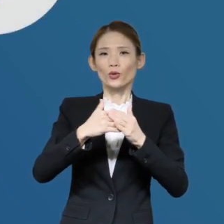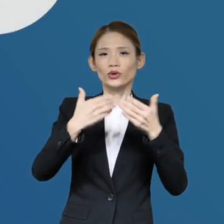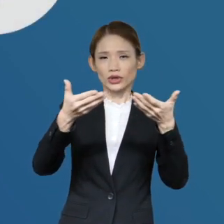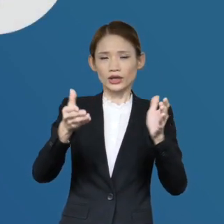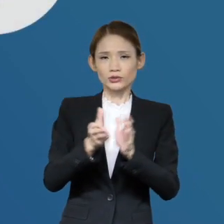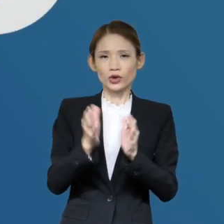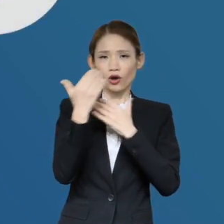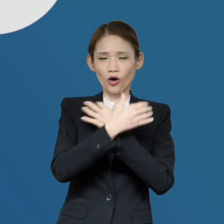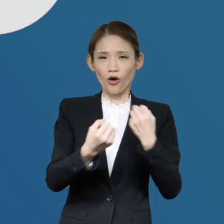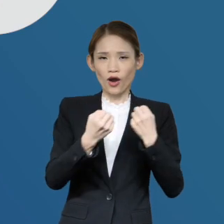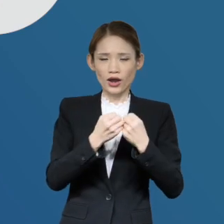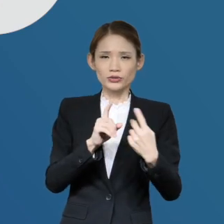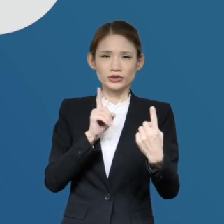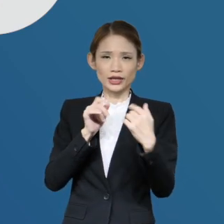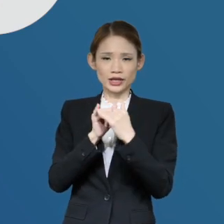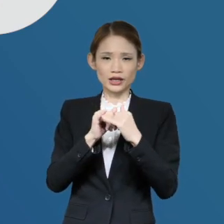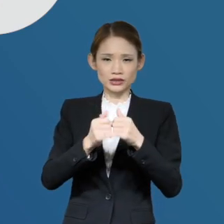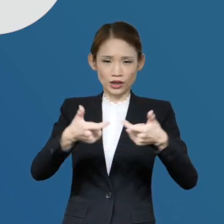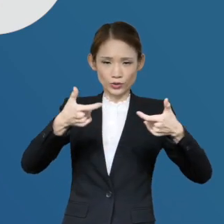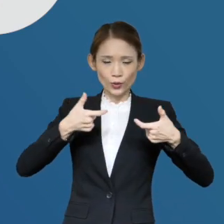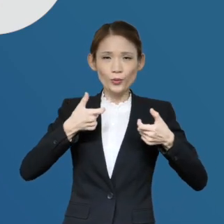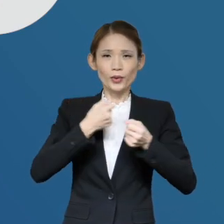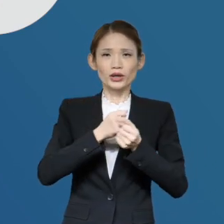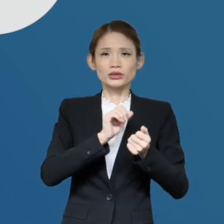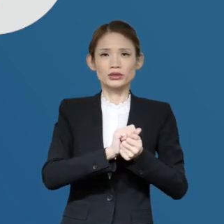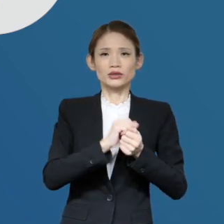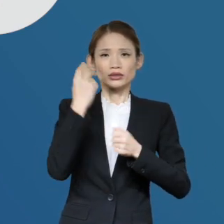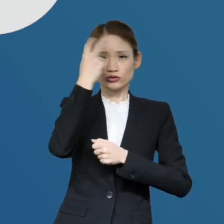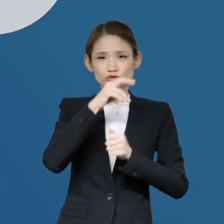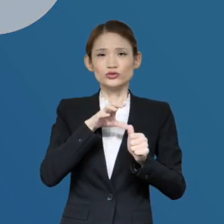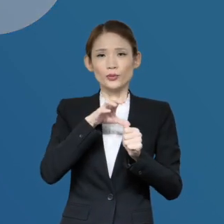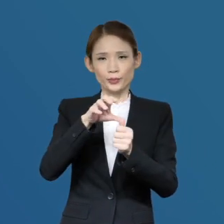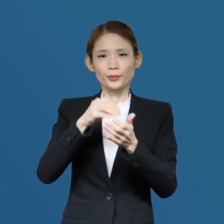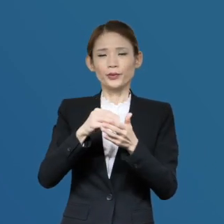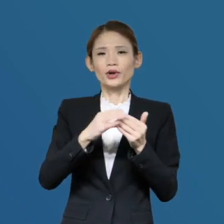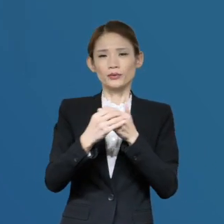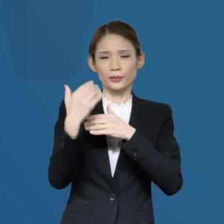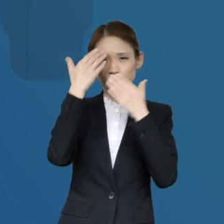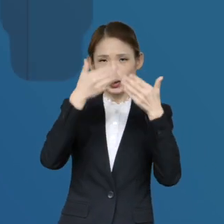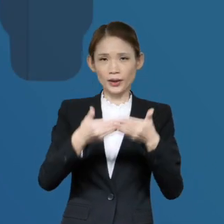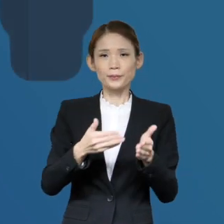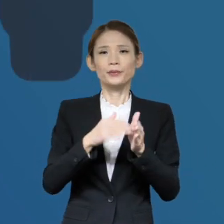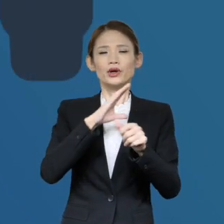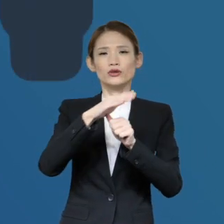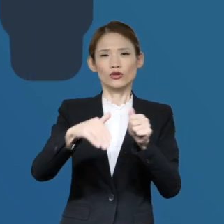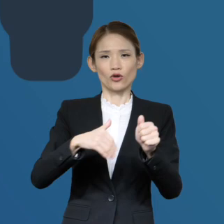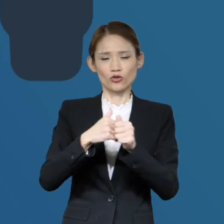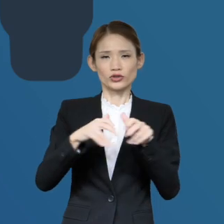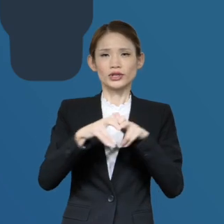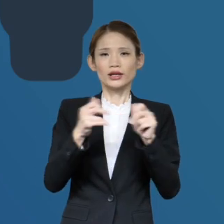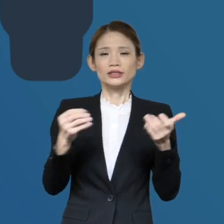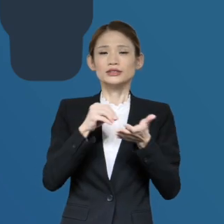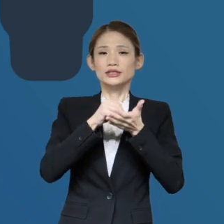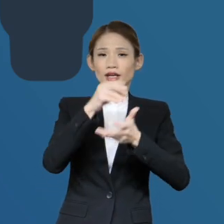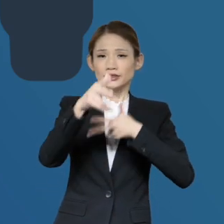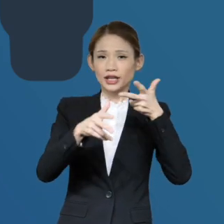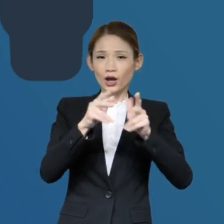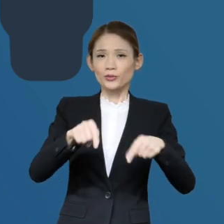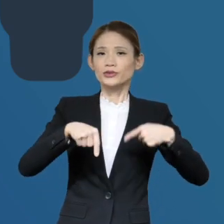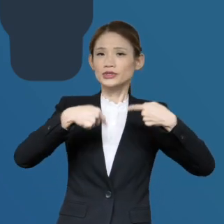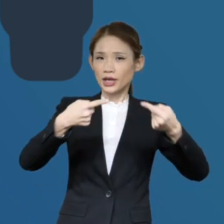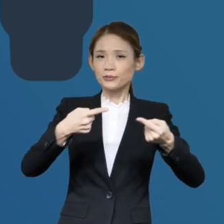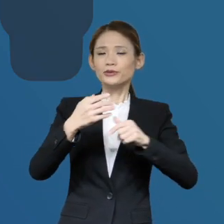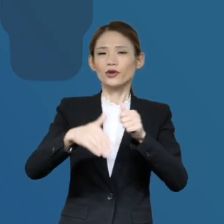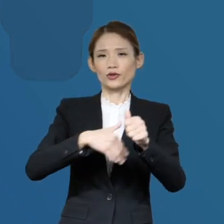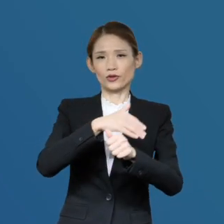국민건강보험공단으로부터 건강검진 대상자로 통보받아 수검을 받을 경우, 장애인 일자리 사업 관련 행사에